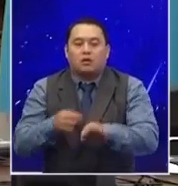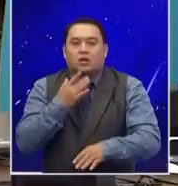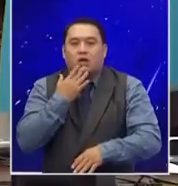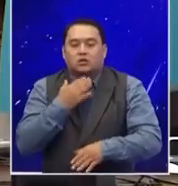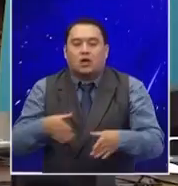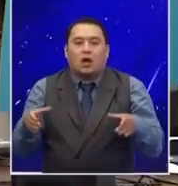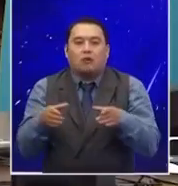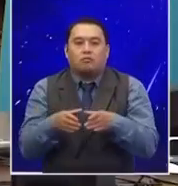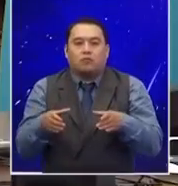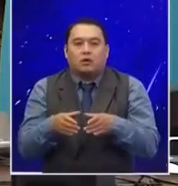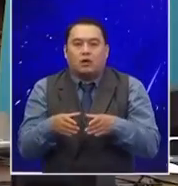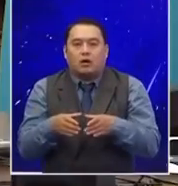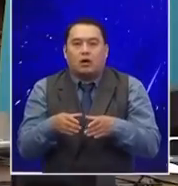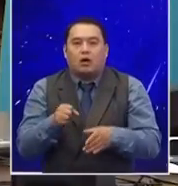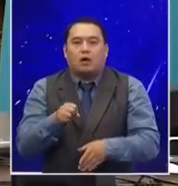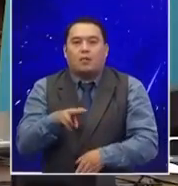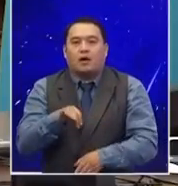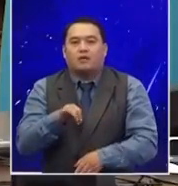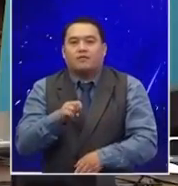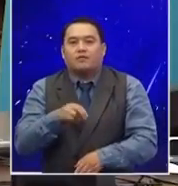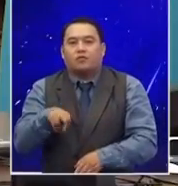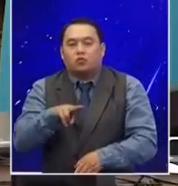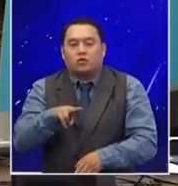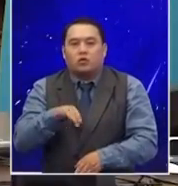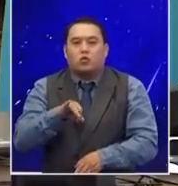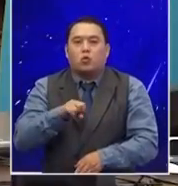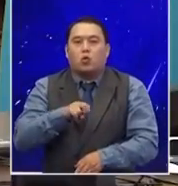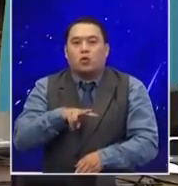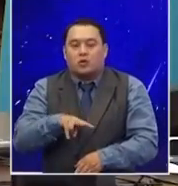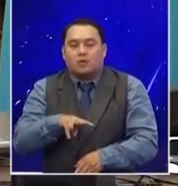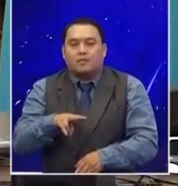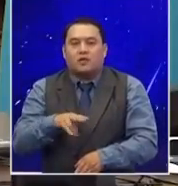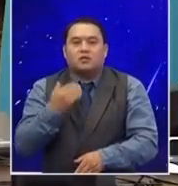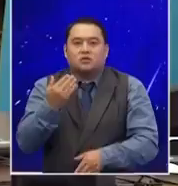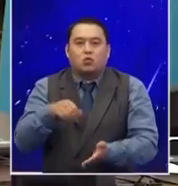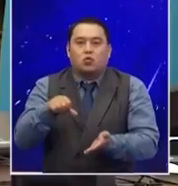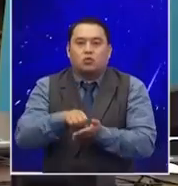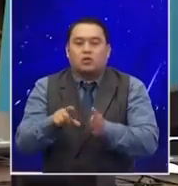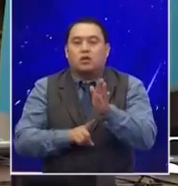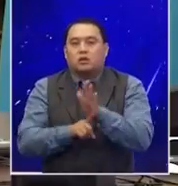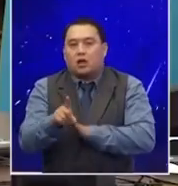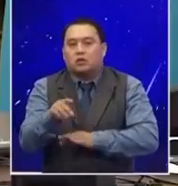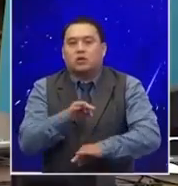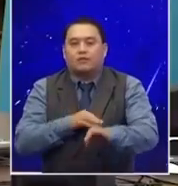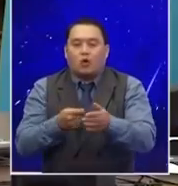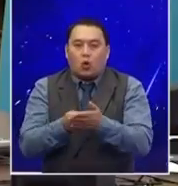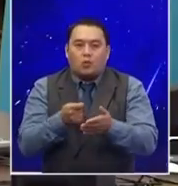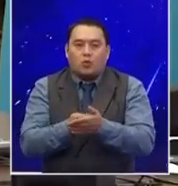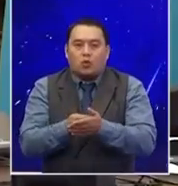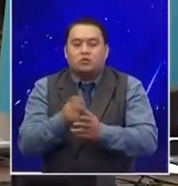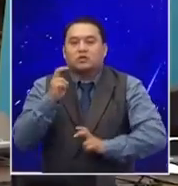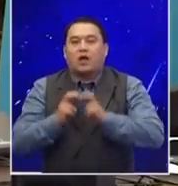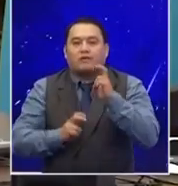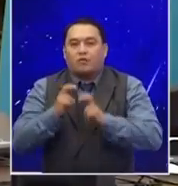транснациональных компаний, таких как Maravan Food, Лукойл. В этом году с их участием запускается комбикормовый